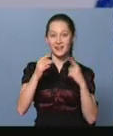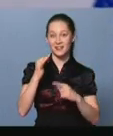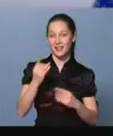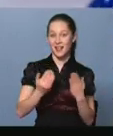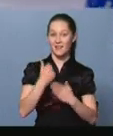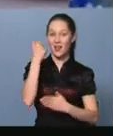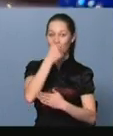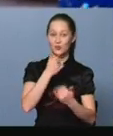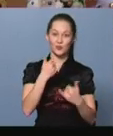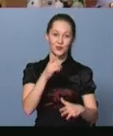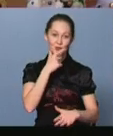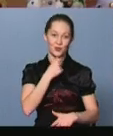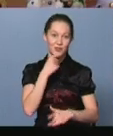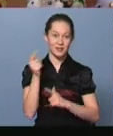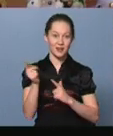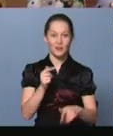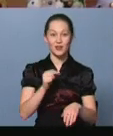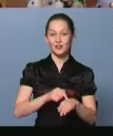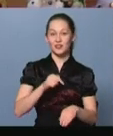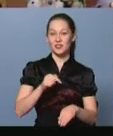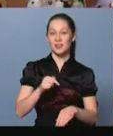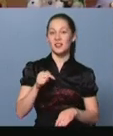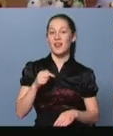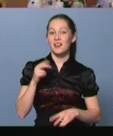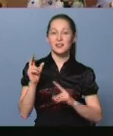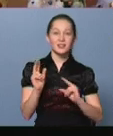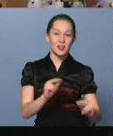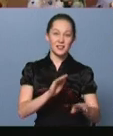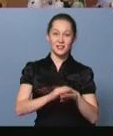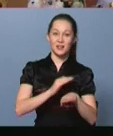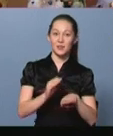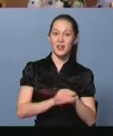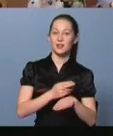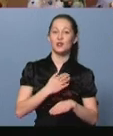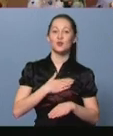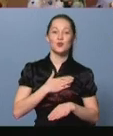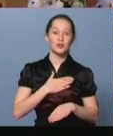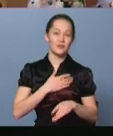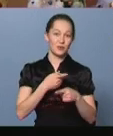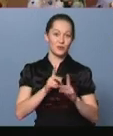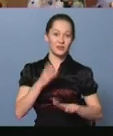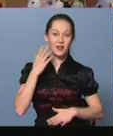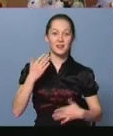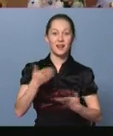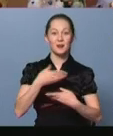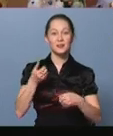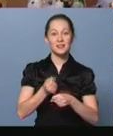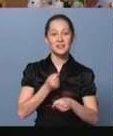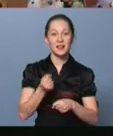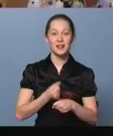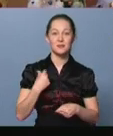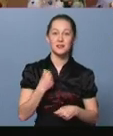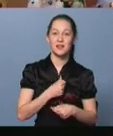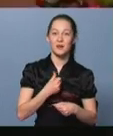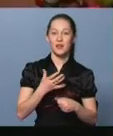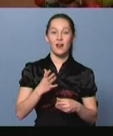готово. Ощущение счастья, теплоты, доброты, какой-то душевности, потому что когда мы делали эту елочку, мы всю душу в